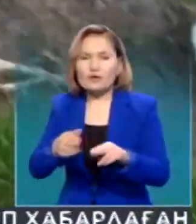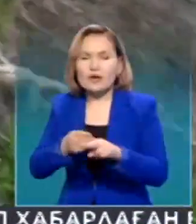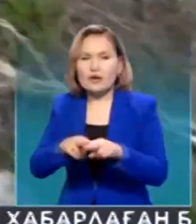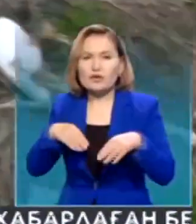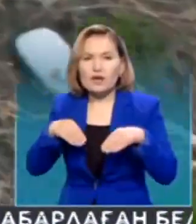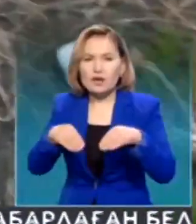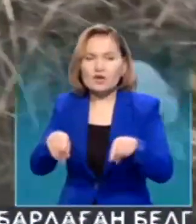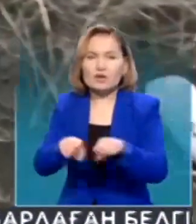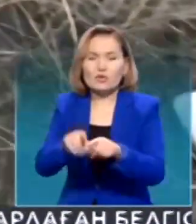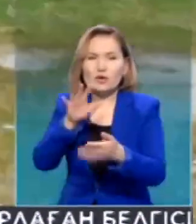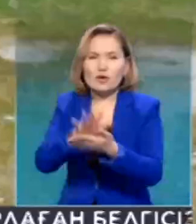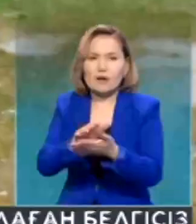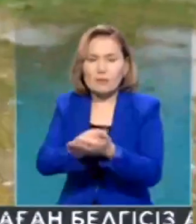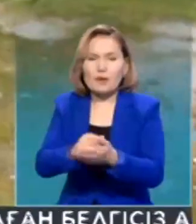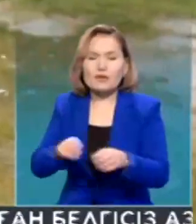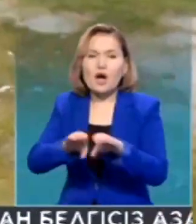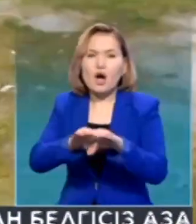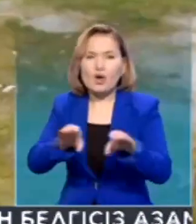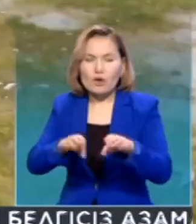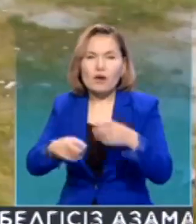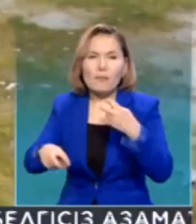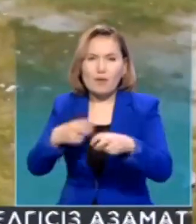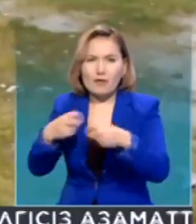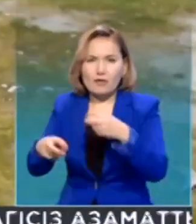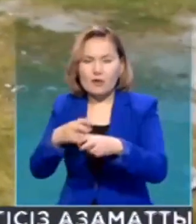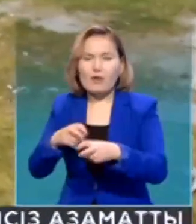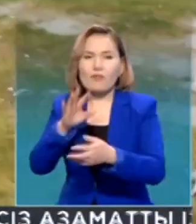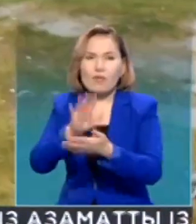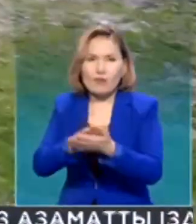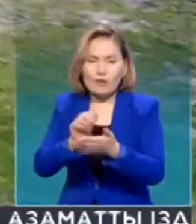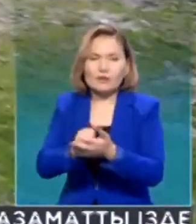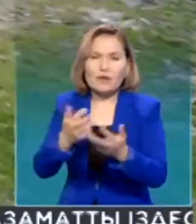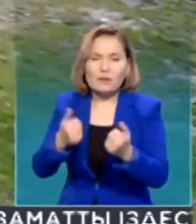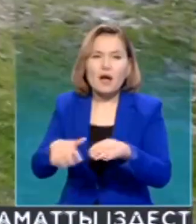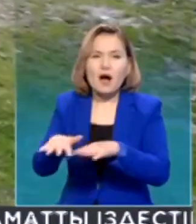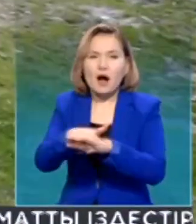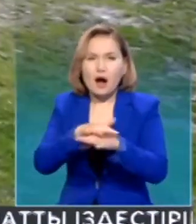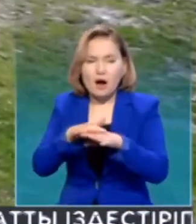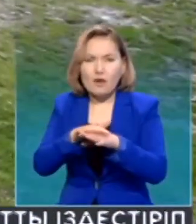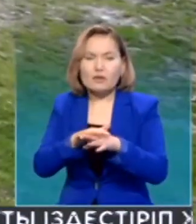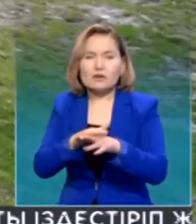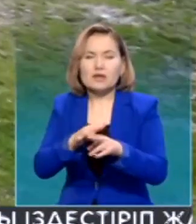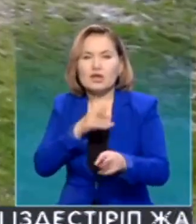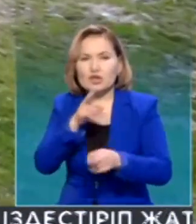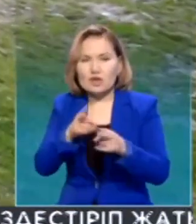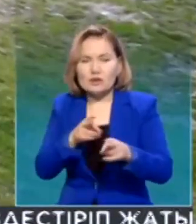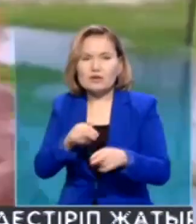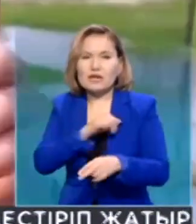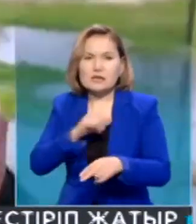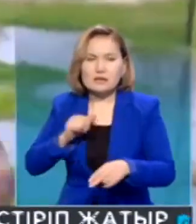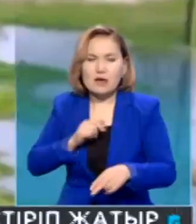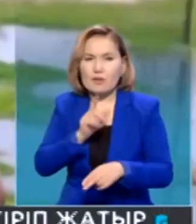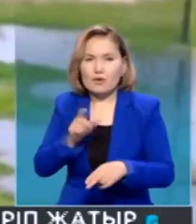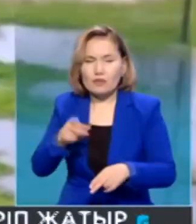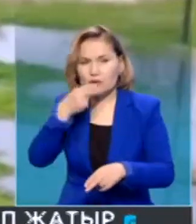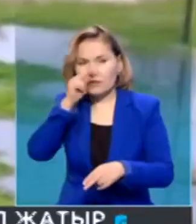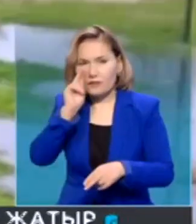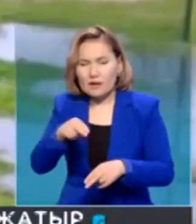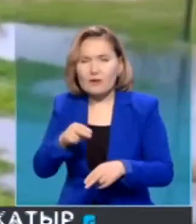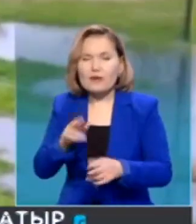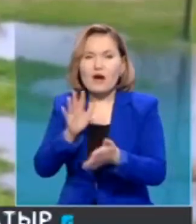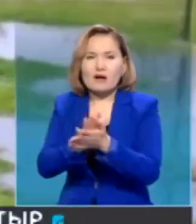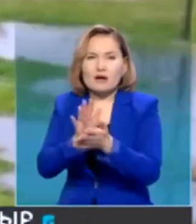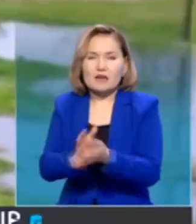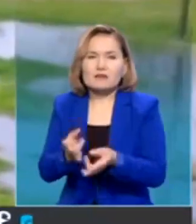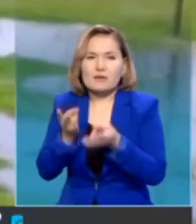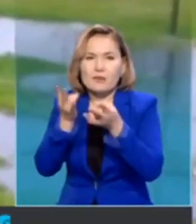жатқан жасырмады. Мұнда құбырлардың қайта-қайта жарылуын тұрғындардың қоқыс тастағанынан көреді. Қайталанып тұратын нәрсе ғой. Біз бір айдан